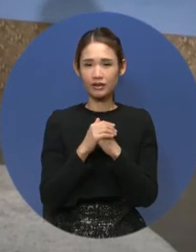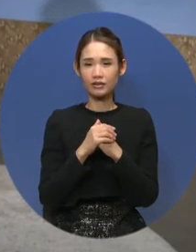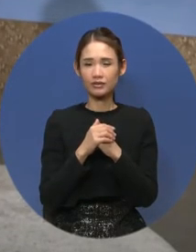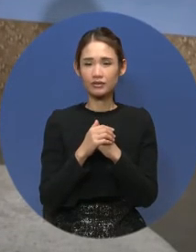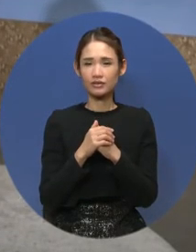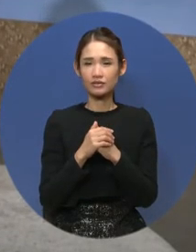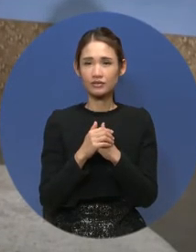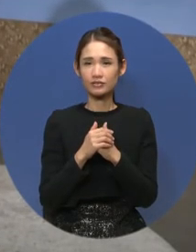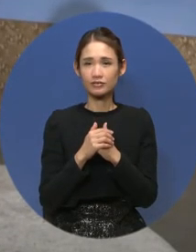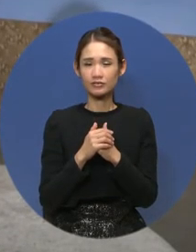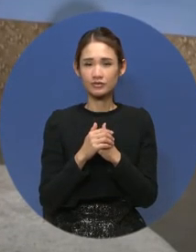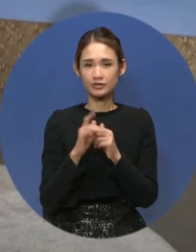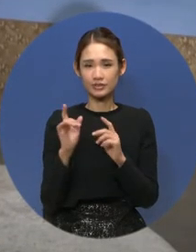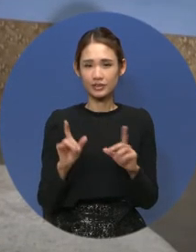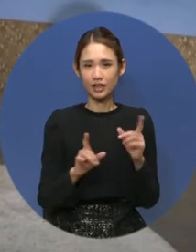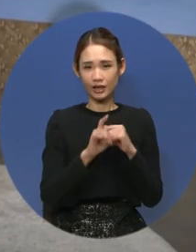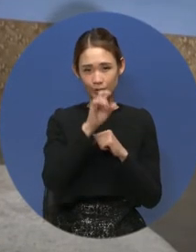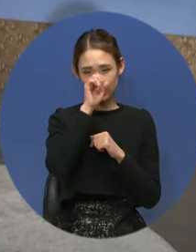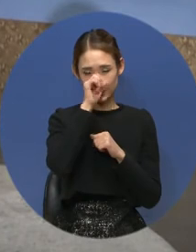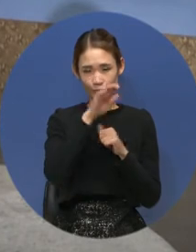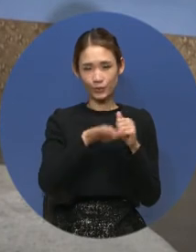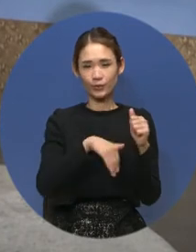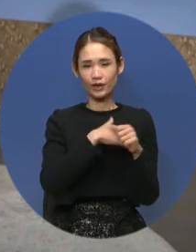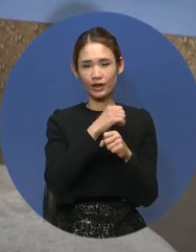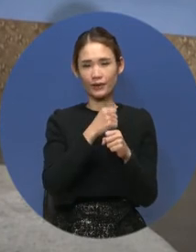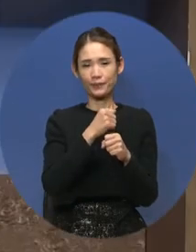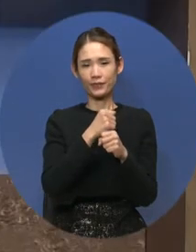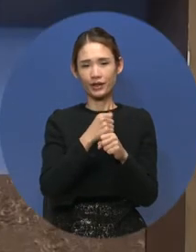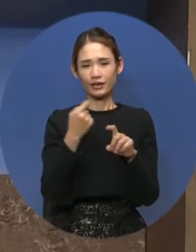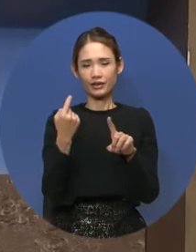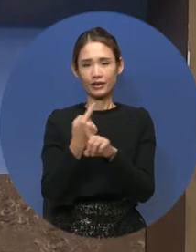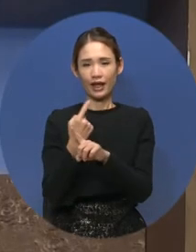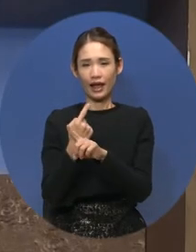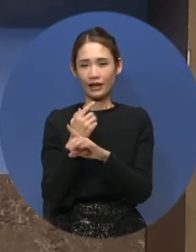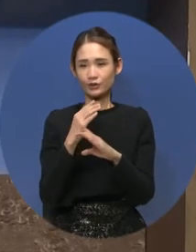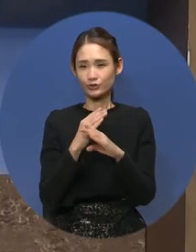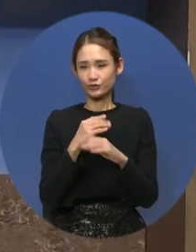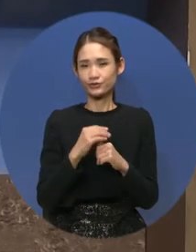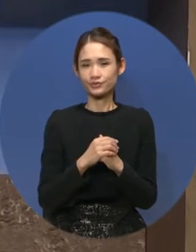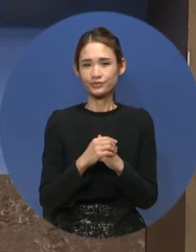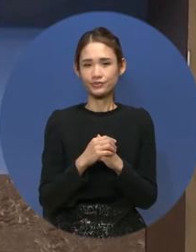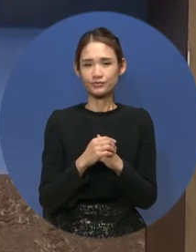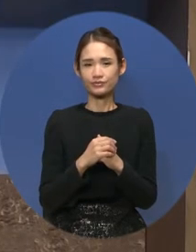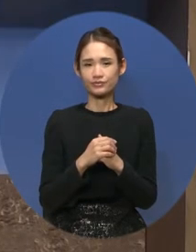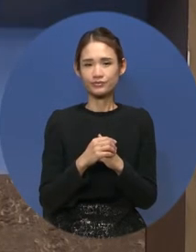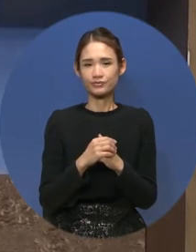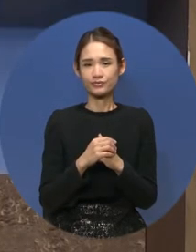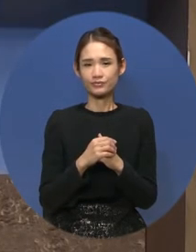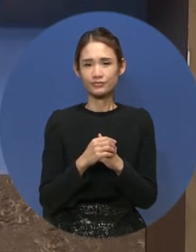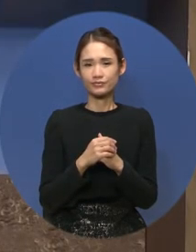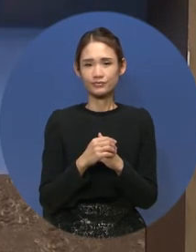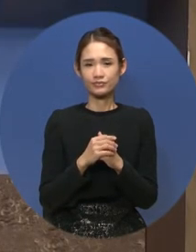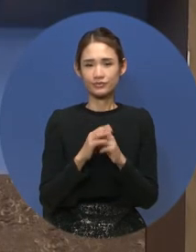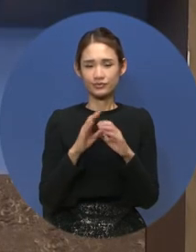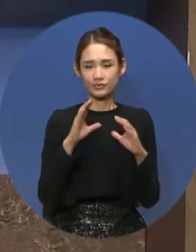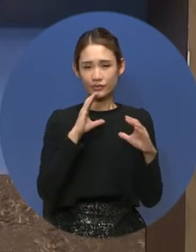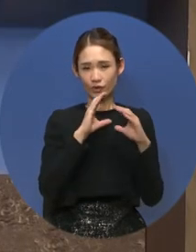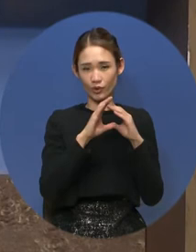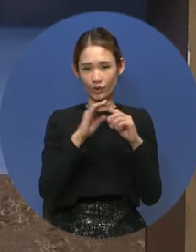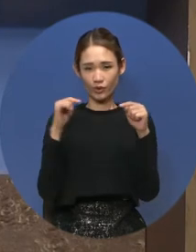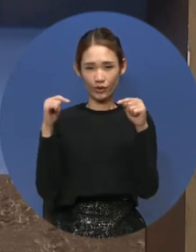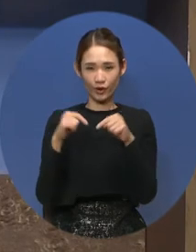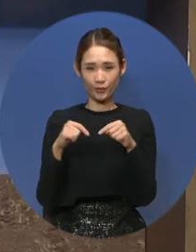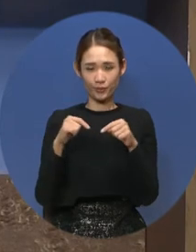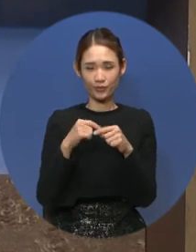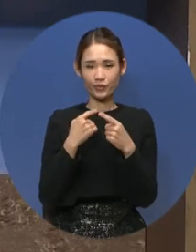아주 이 살기 좋은 환경으로 네. 영등포구가 개선이 되고 있는데 이제 탁 트인 소통과 협치에 대해서도